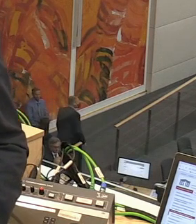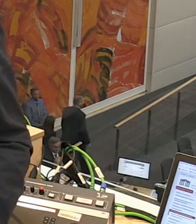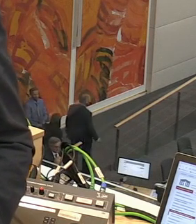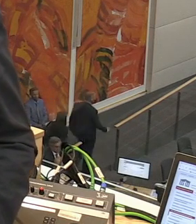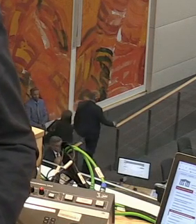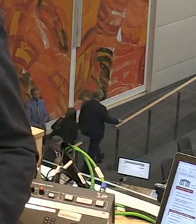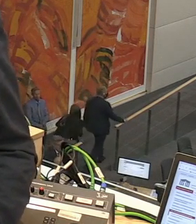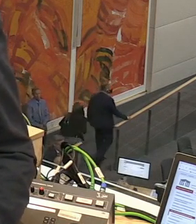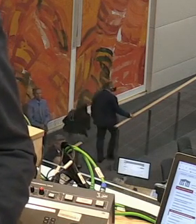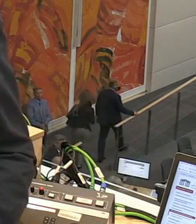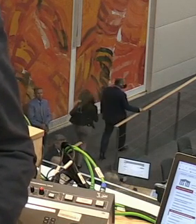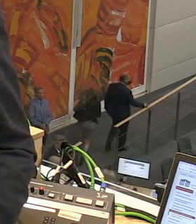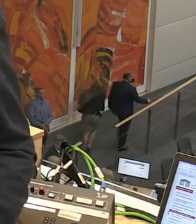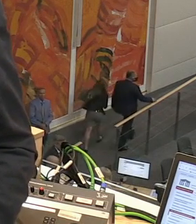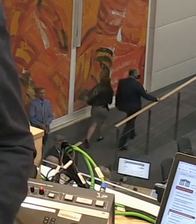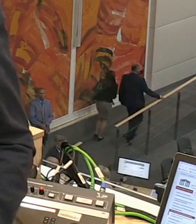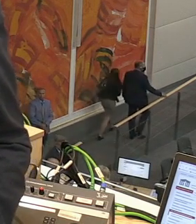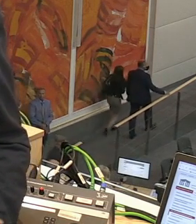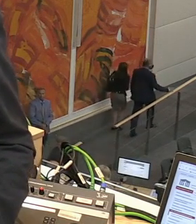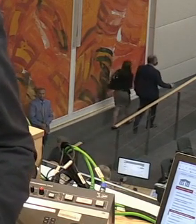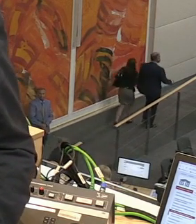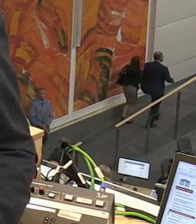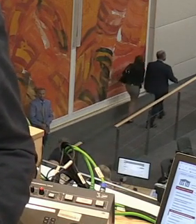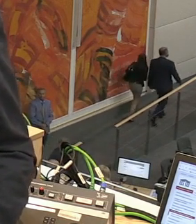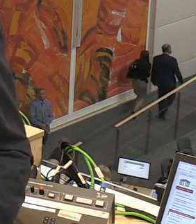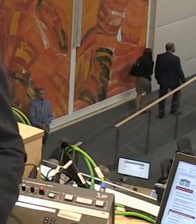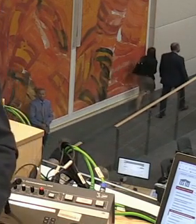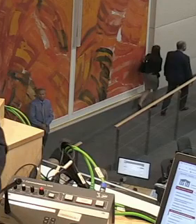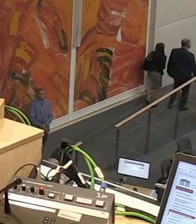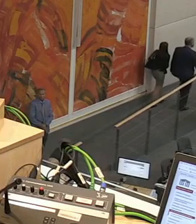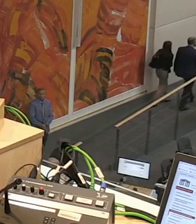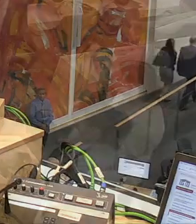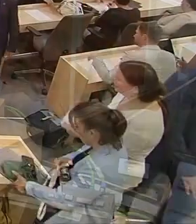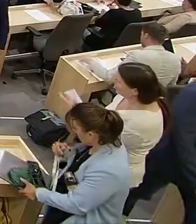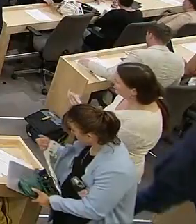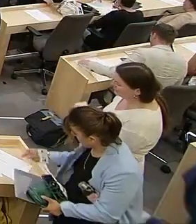wo es um den beitrittskandidaten status der ukraine geht